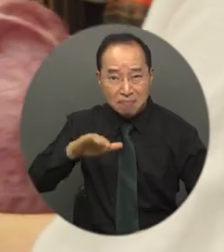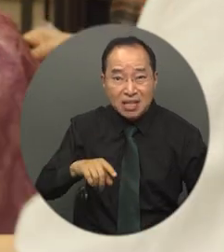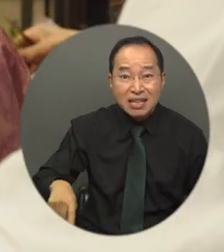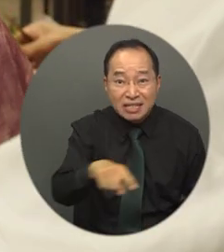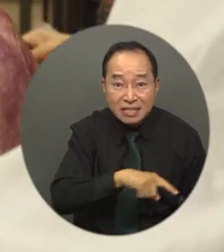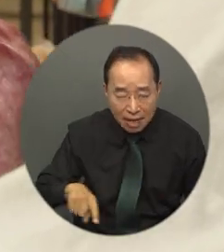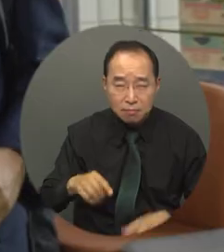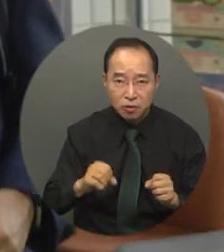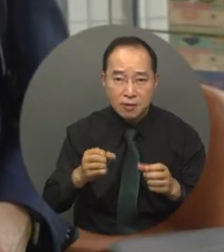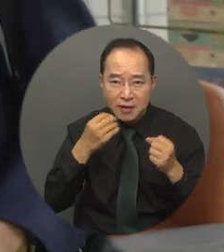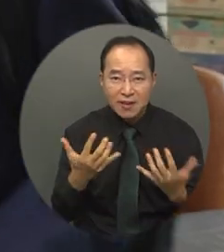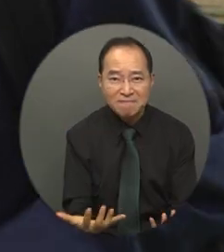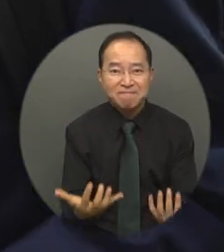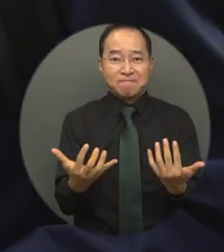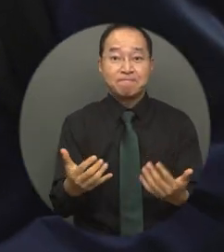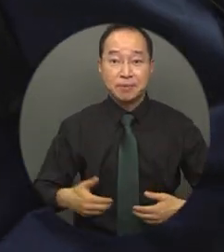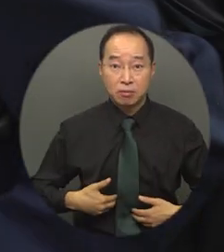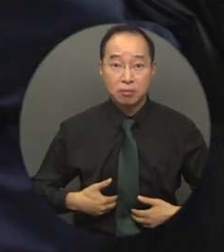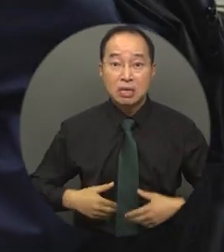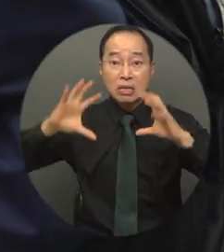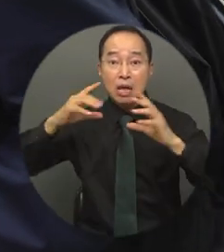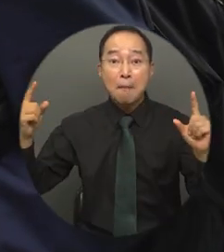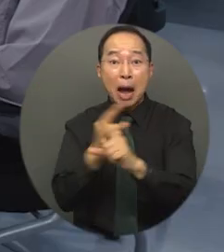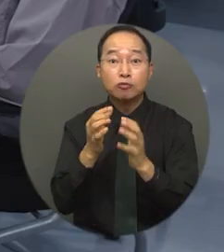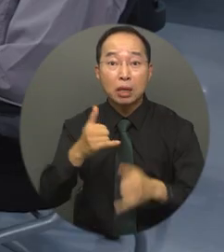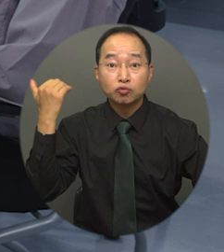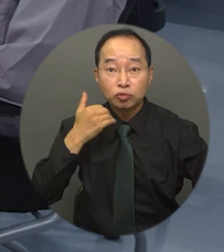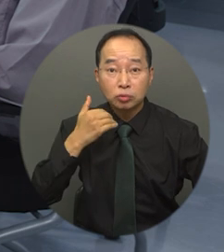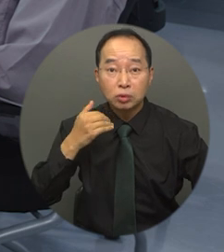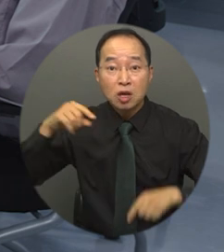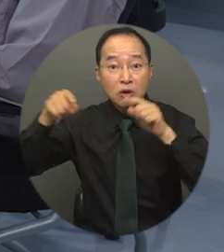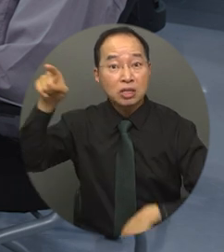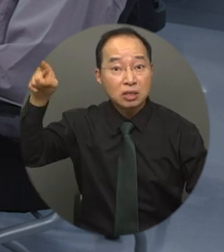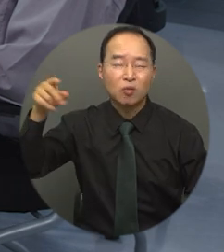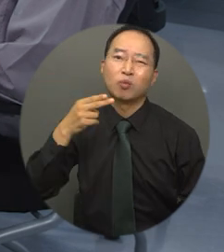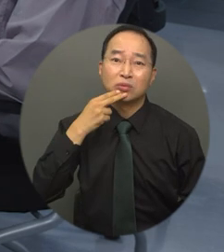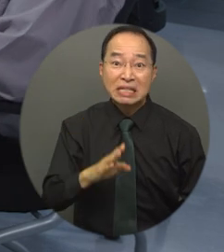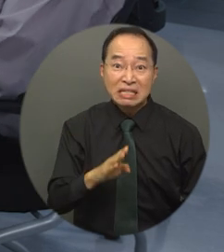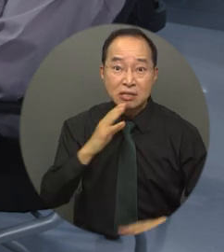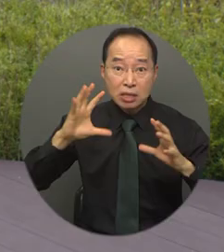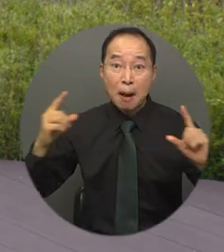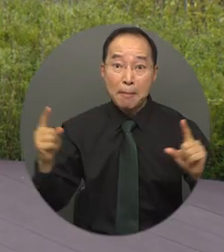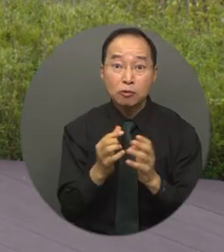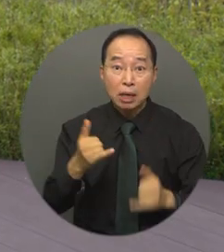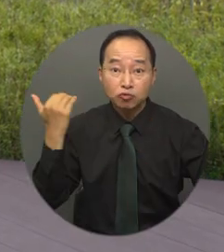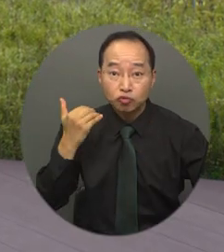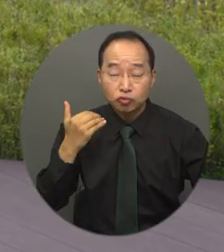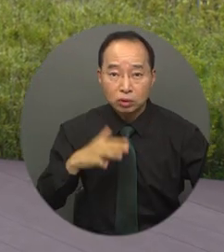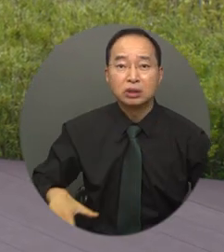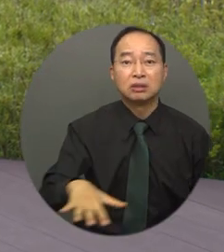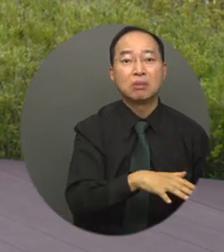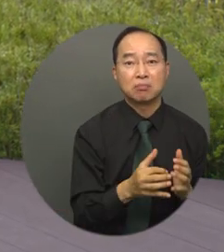이웃들입니다. 정치가 이런 분들을 대신해서 세상을 바꾸는 것이 아닙니다. 소수의